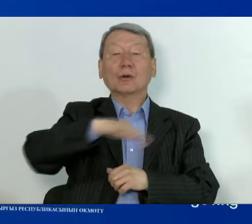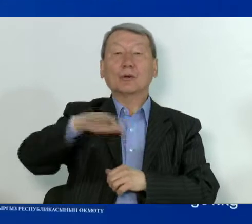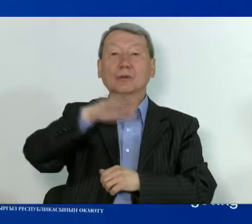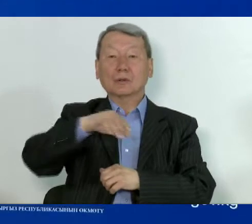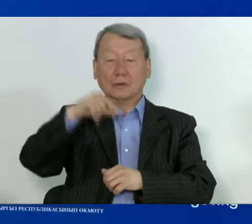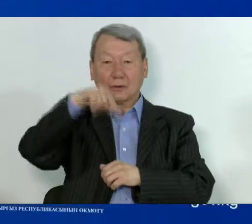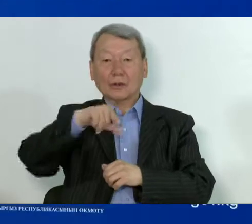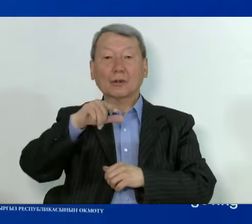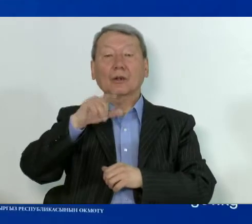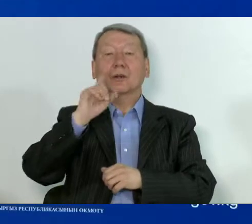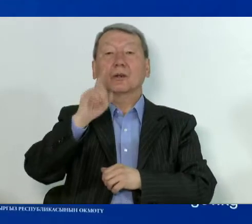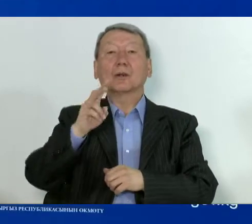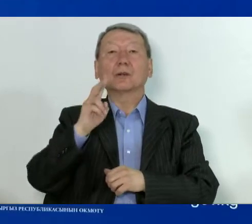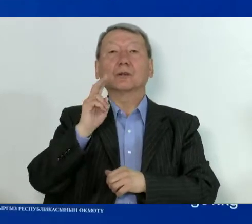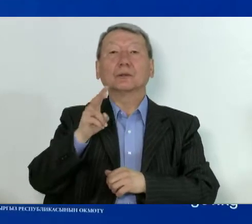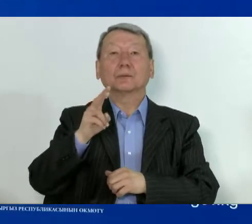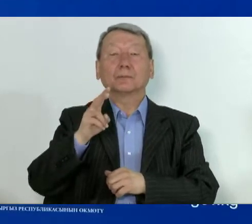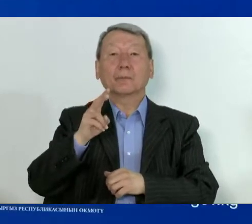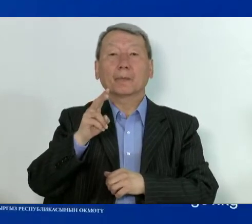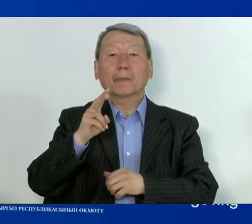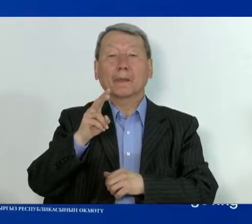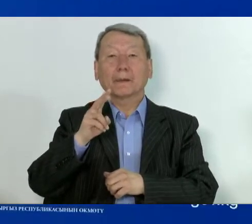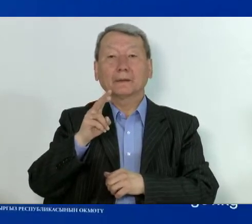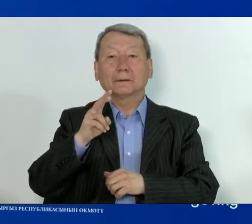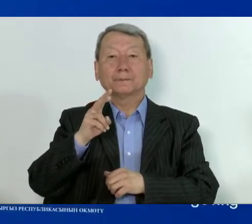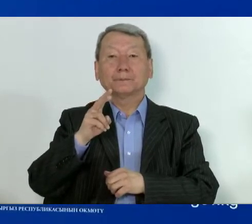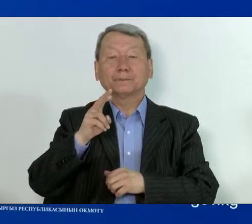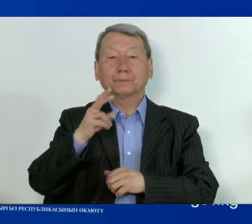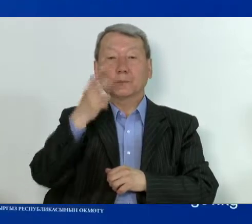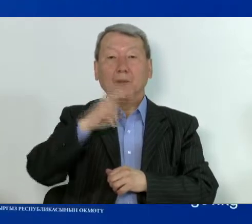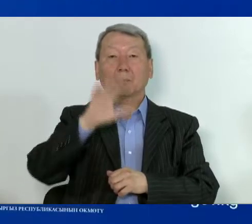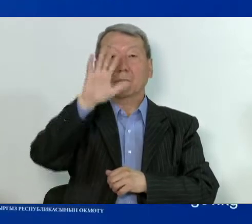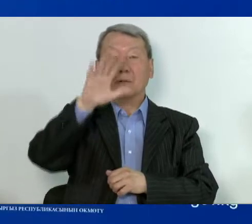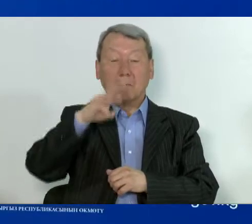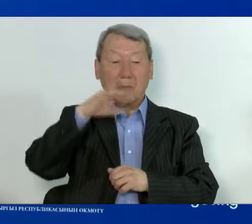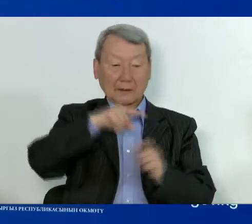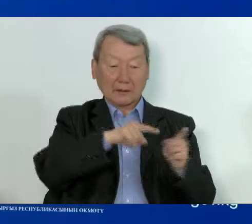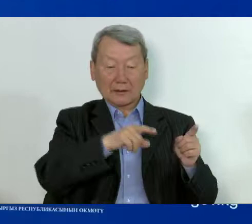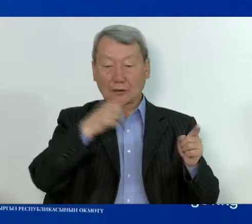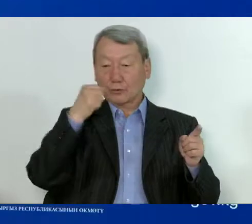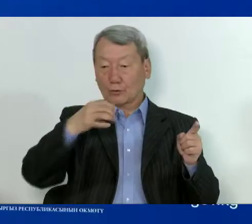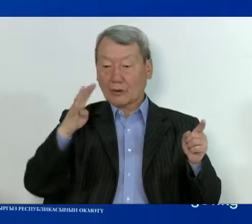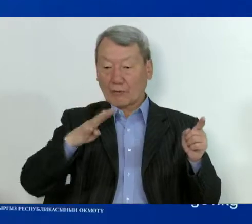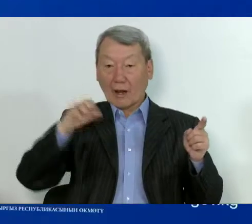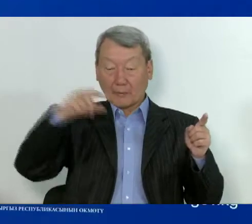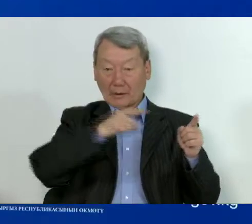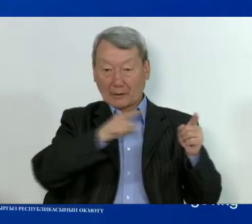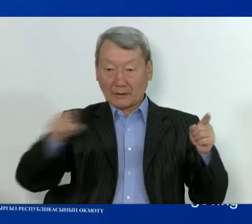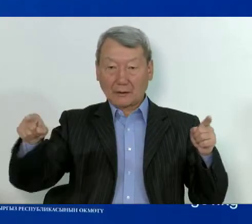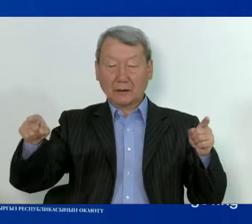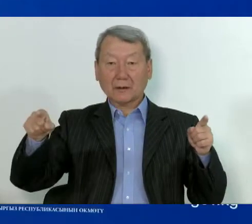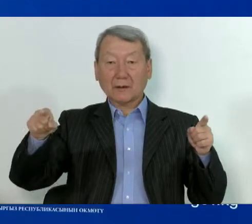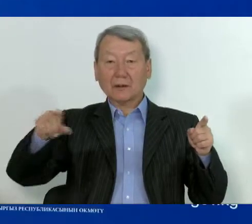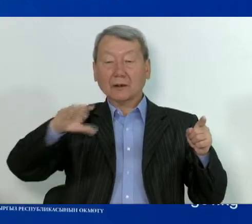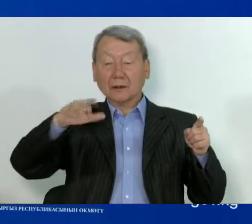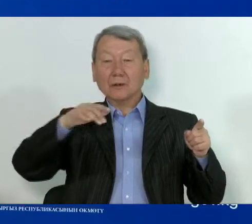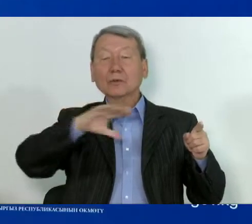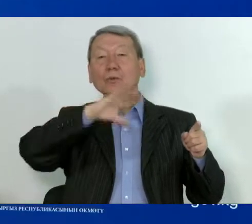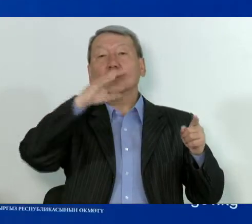абал киргизилген тарта 25 мартынан 9 апрелине чейинки аралыкта жалпы